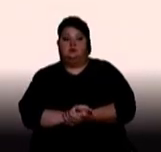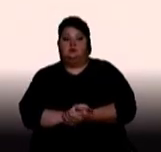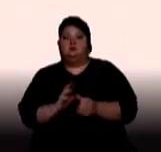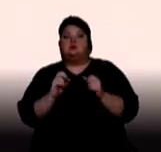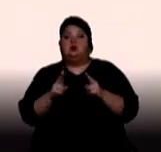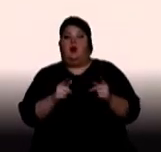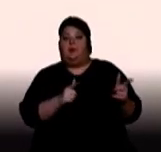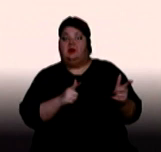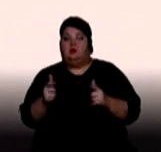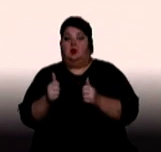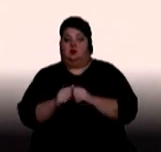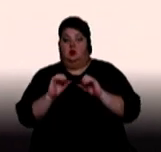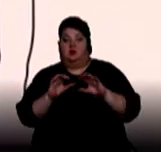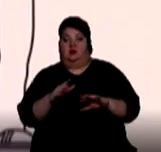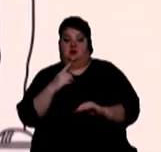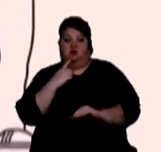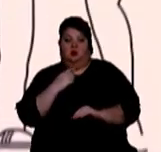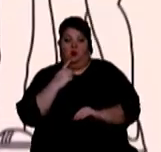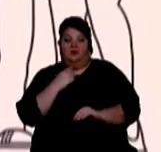Як підготуватися до здачі крові?